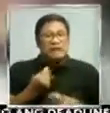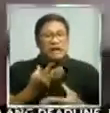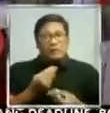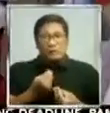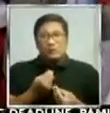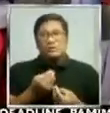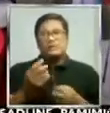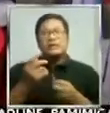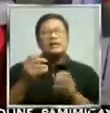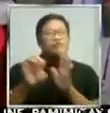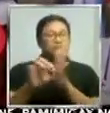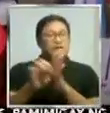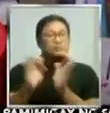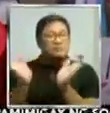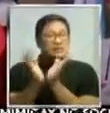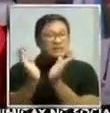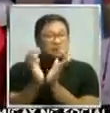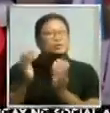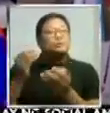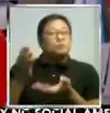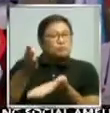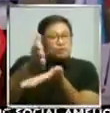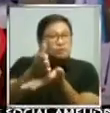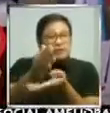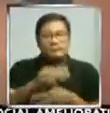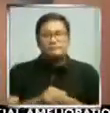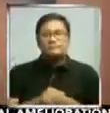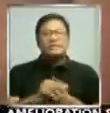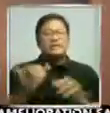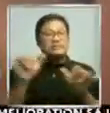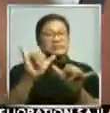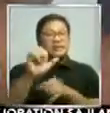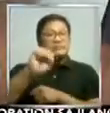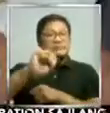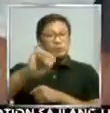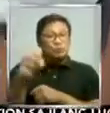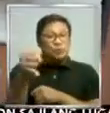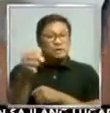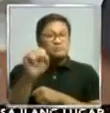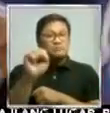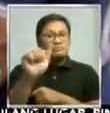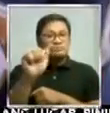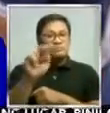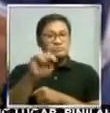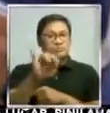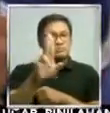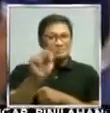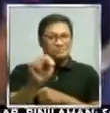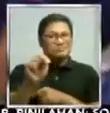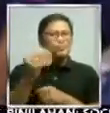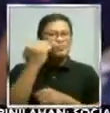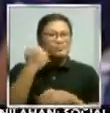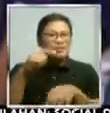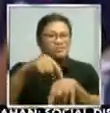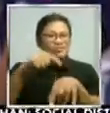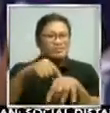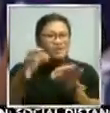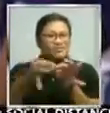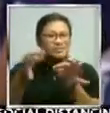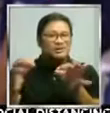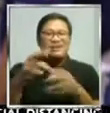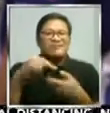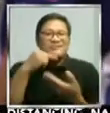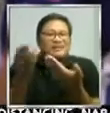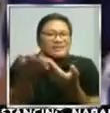bumaba. Sa San Juan, kulang din daw sila sa oras para makumpleto ang SAP payout bukas. Hindi rin katali yung trabaho ng ating mga barangay